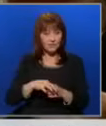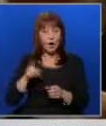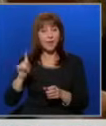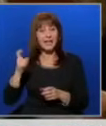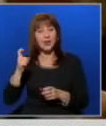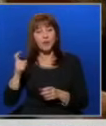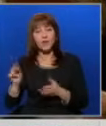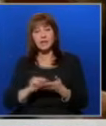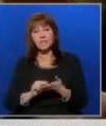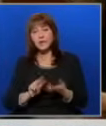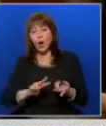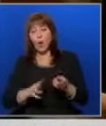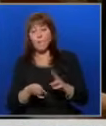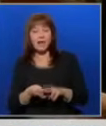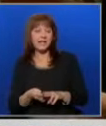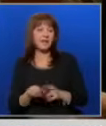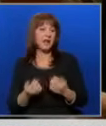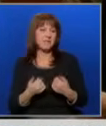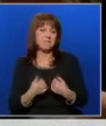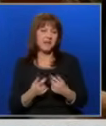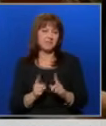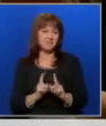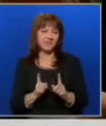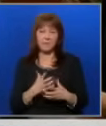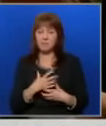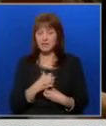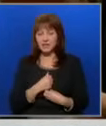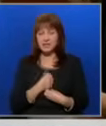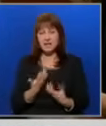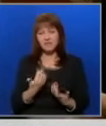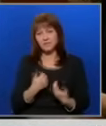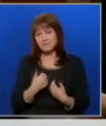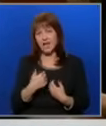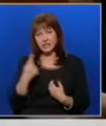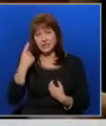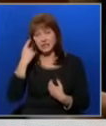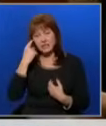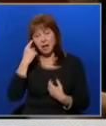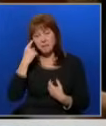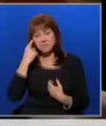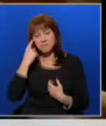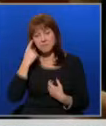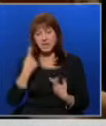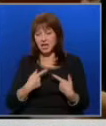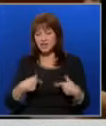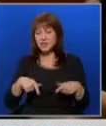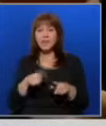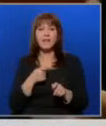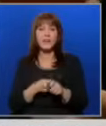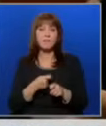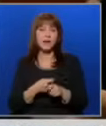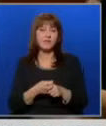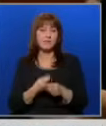ги пишат наобратно. Така че мен не ме притеснява. Аз знам, че ние направихме една